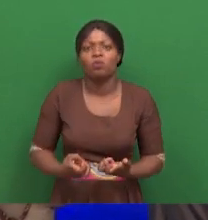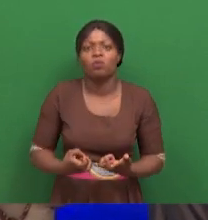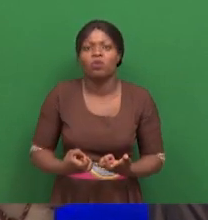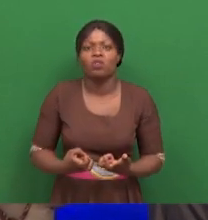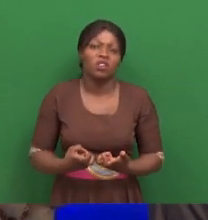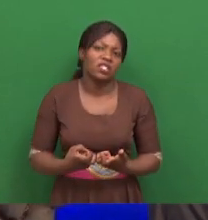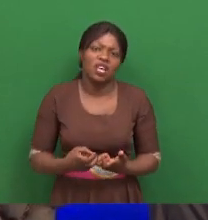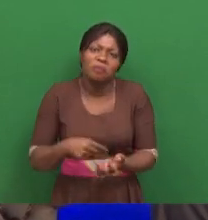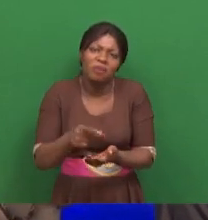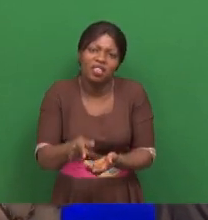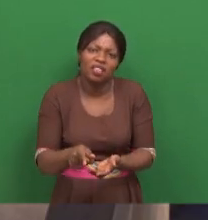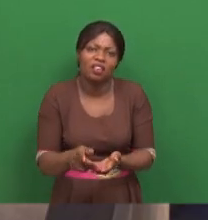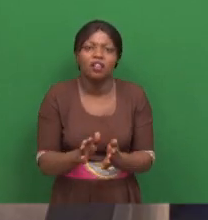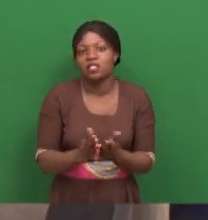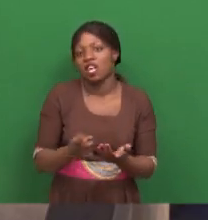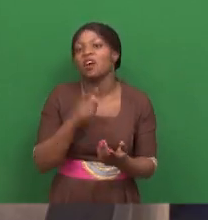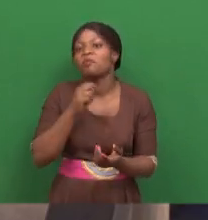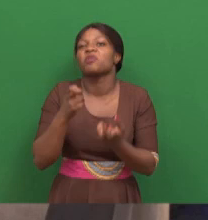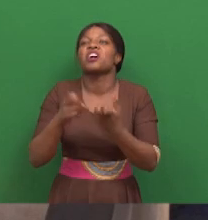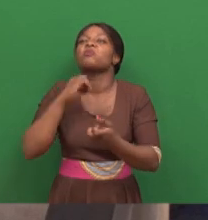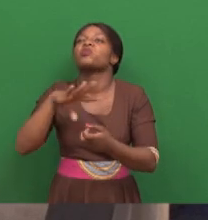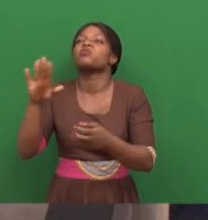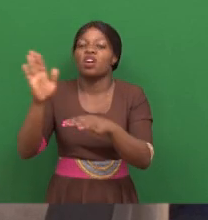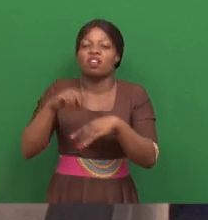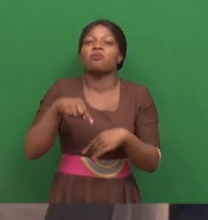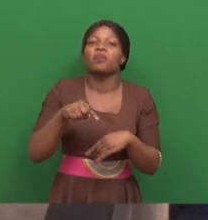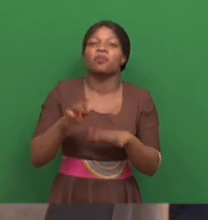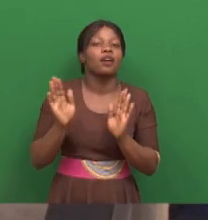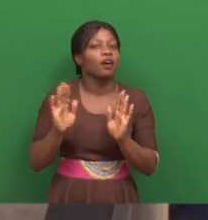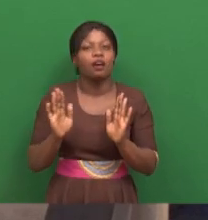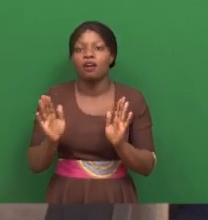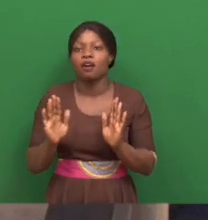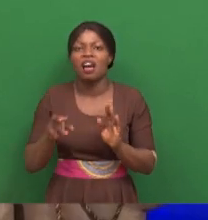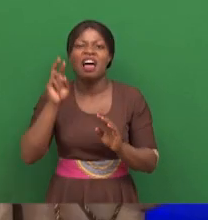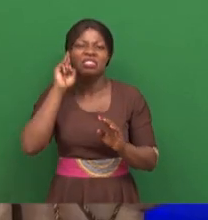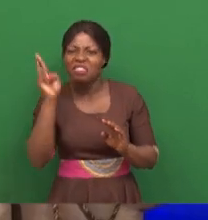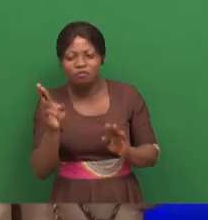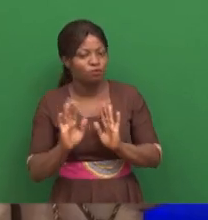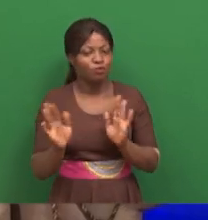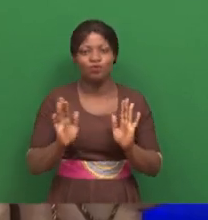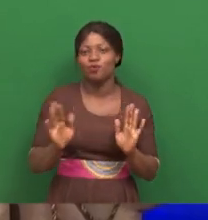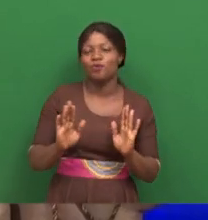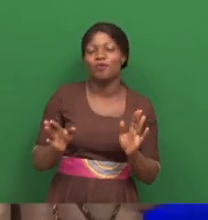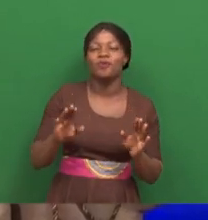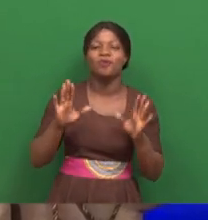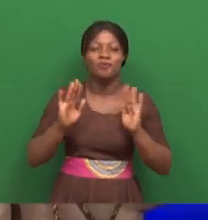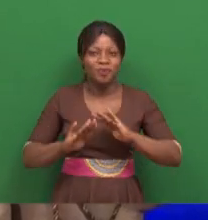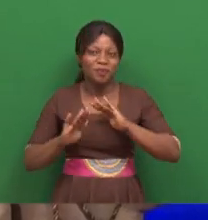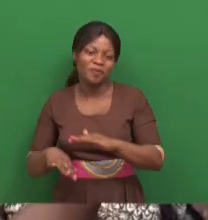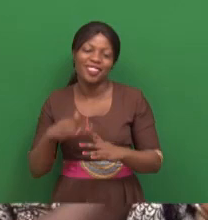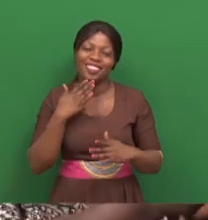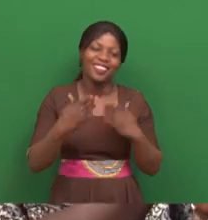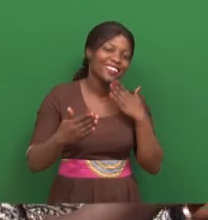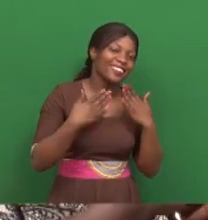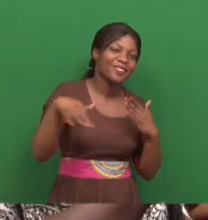makagara naye pamachipisa masvika pano here saka tinongoda chete kuti vanhu vataurirane zvakanaka handiti regai ndikutendei neuwandu hwenyu